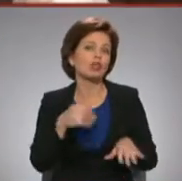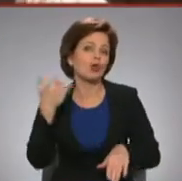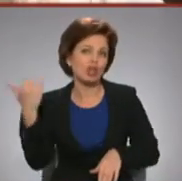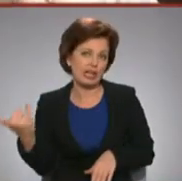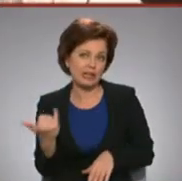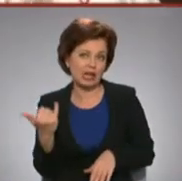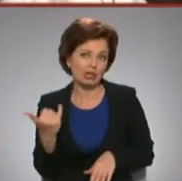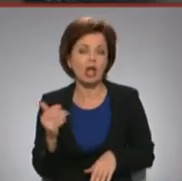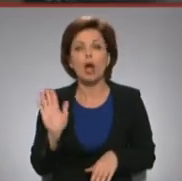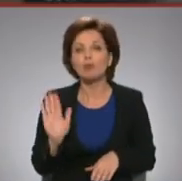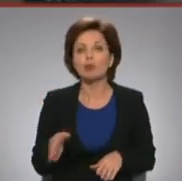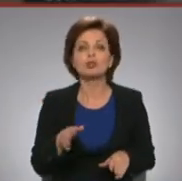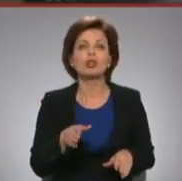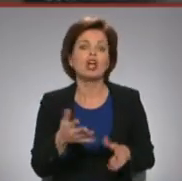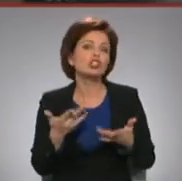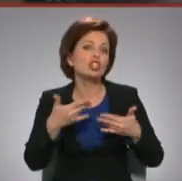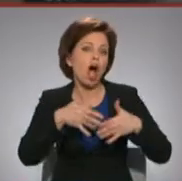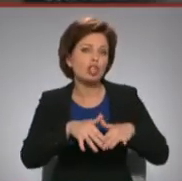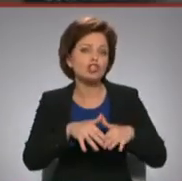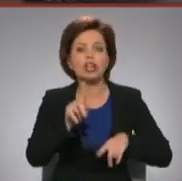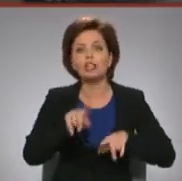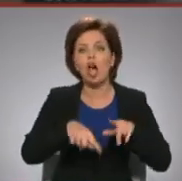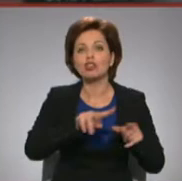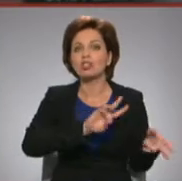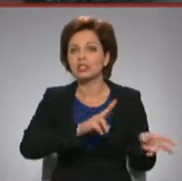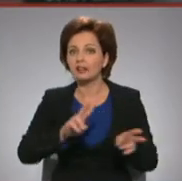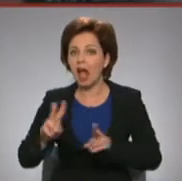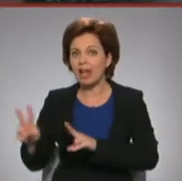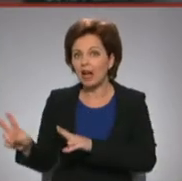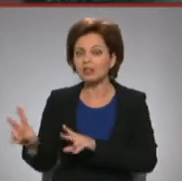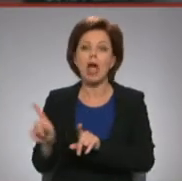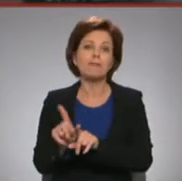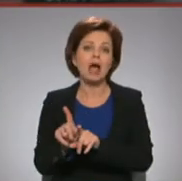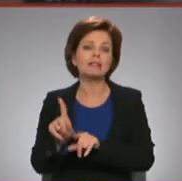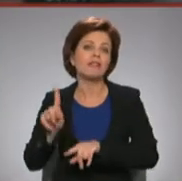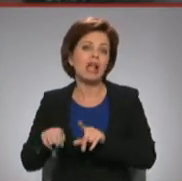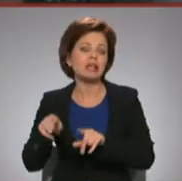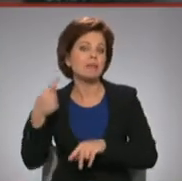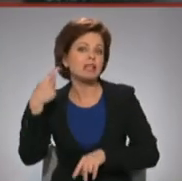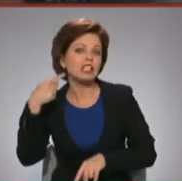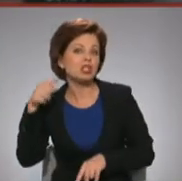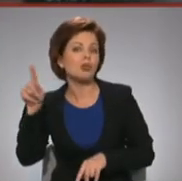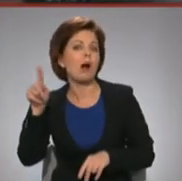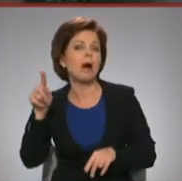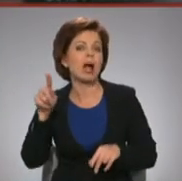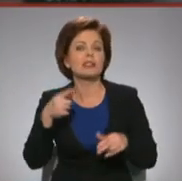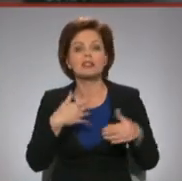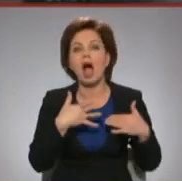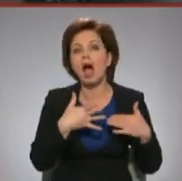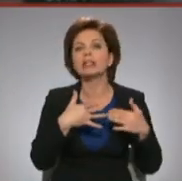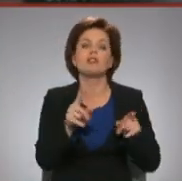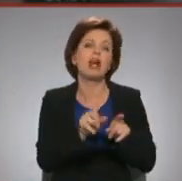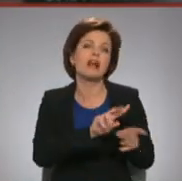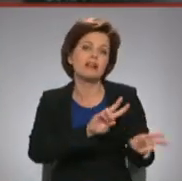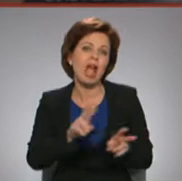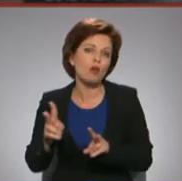interesants arī sarežģīts dažas dejas, bet arī vietām atraktīvs. Tieši, ko